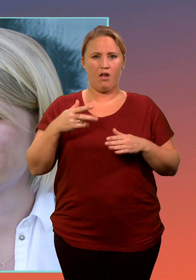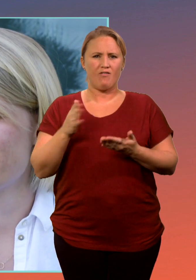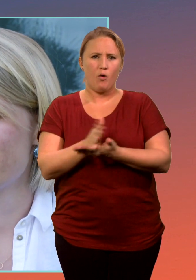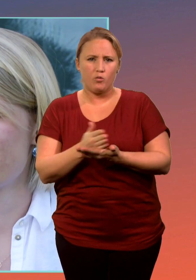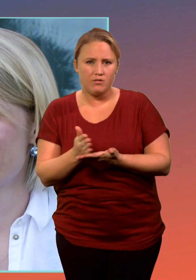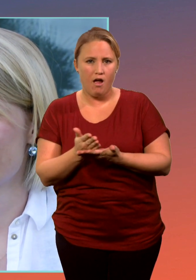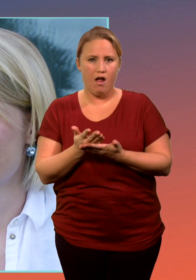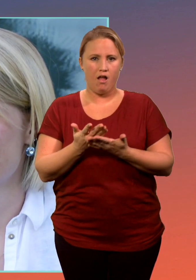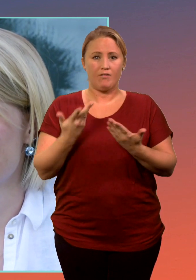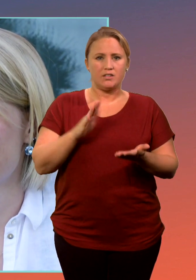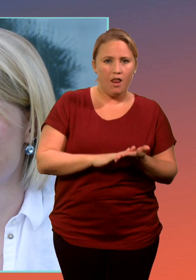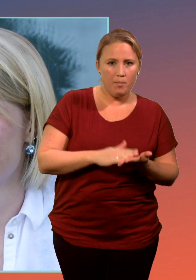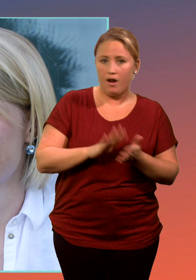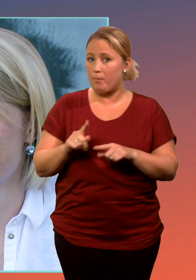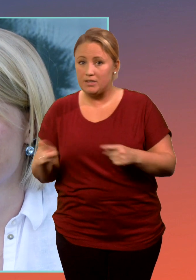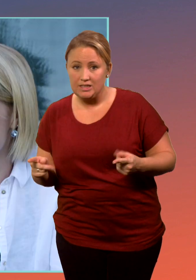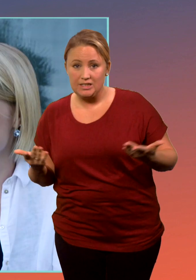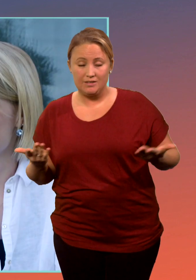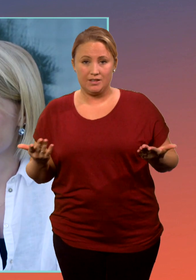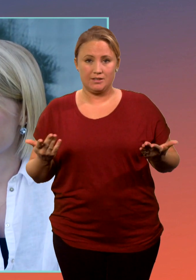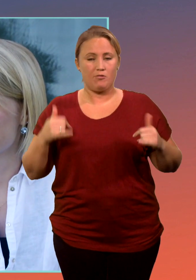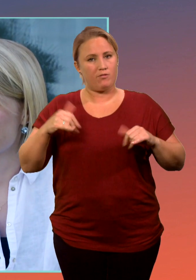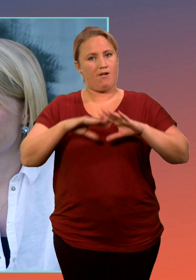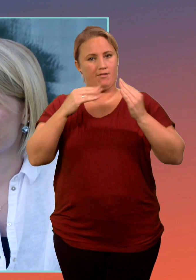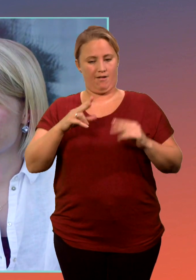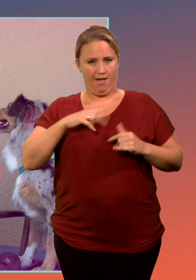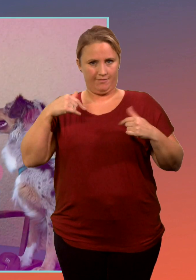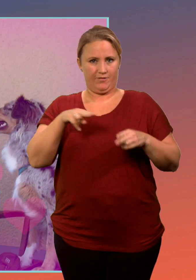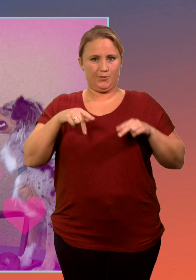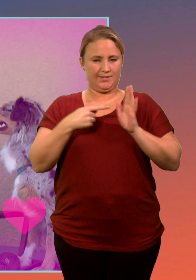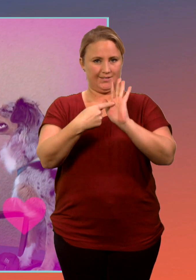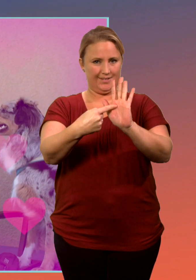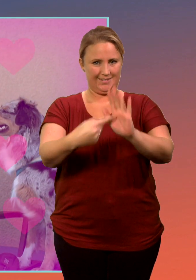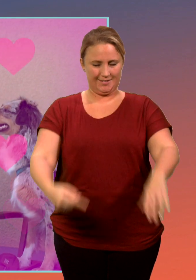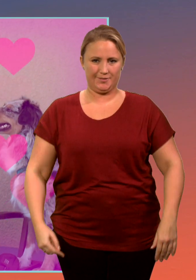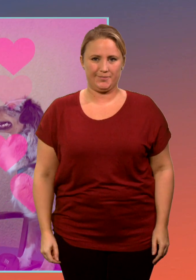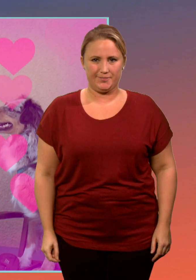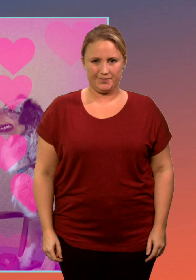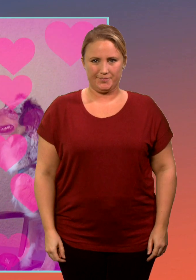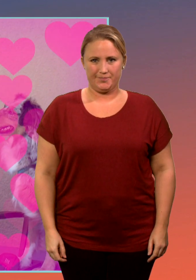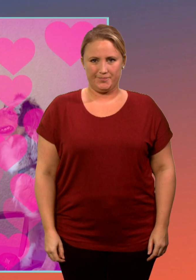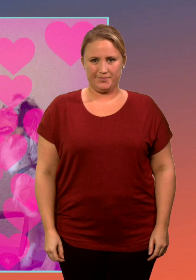Vorurteile, was funktioniert nicht und all das gleich hier im Video.